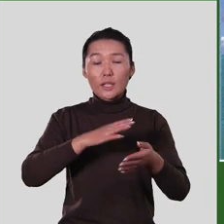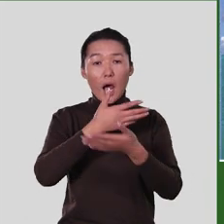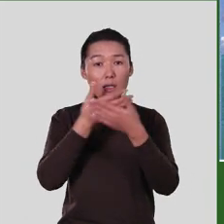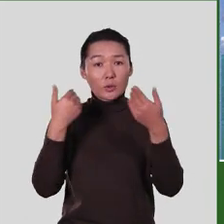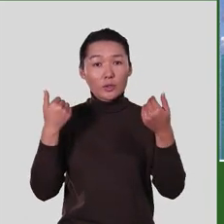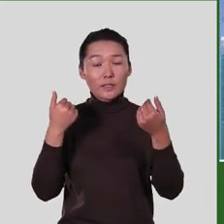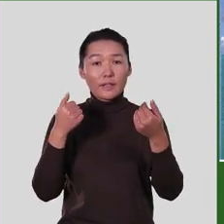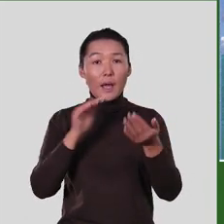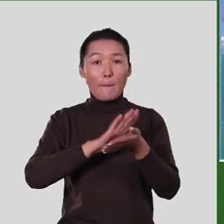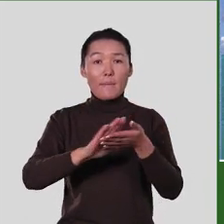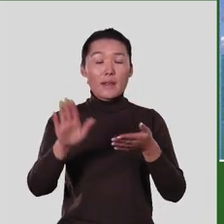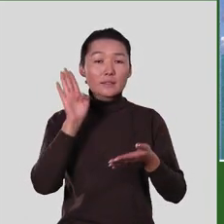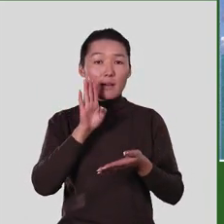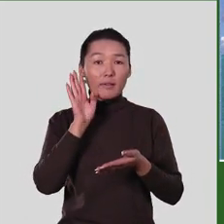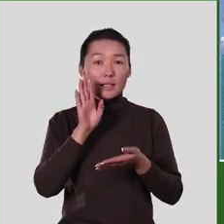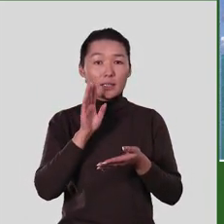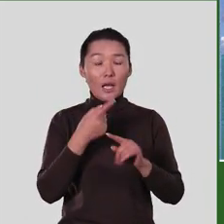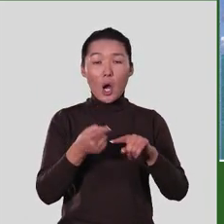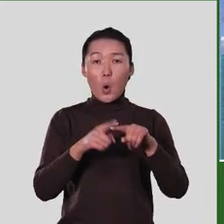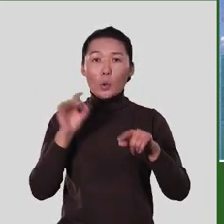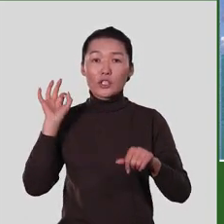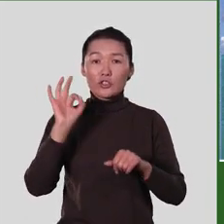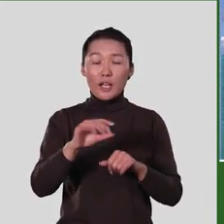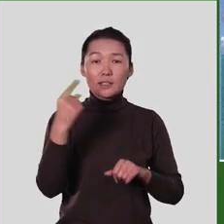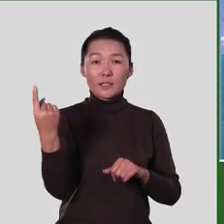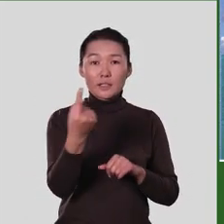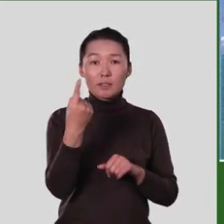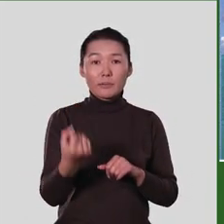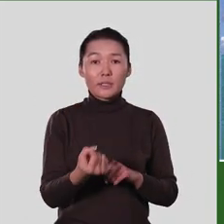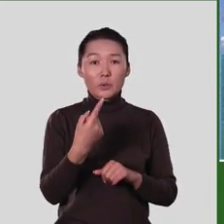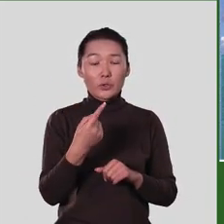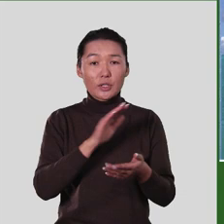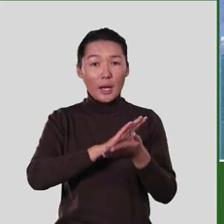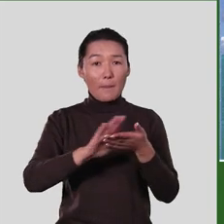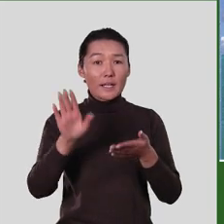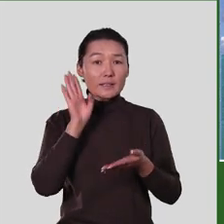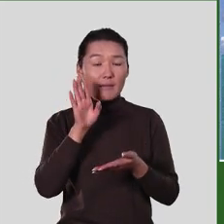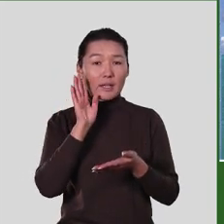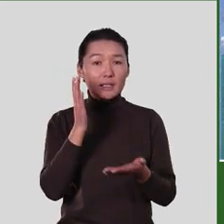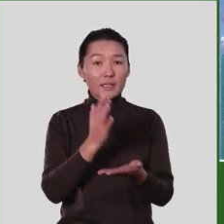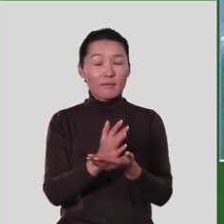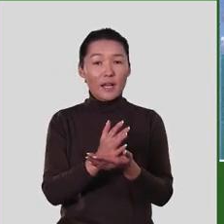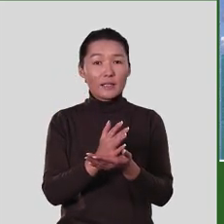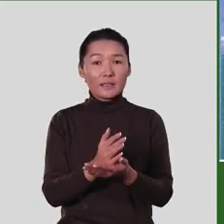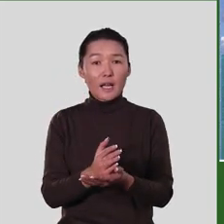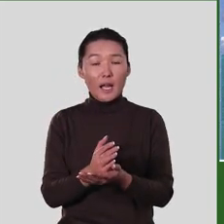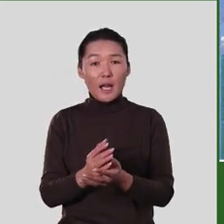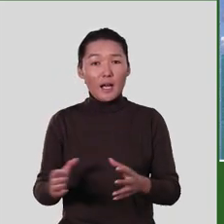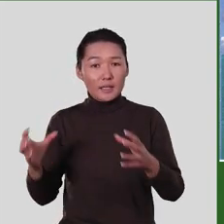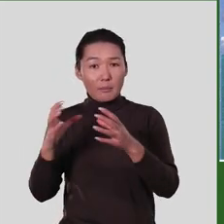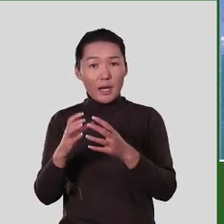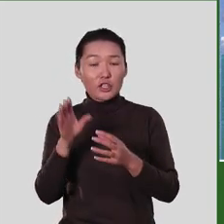пресной воды. Очень часто единственными источниками пресной воды являются небольшие